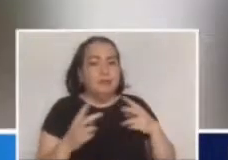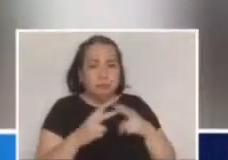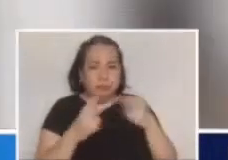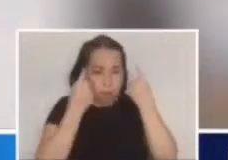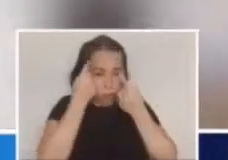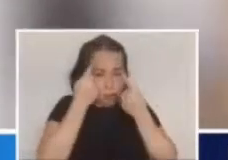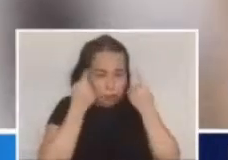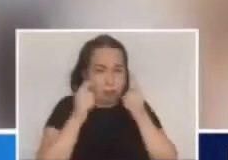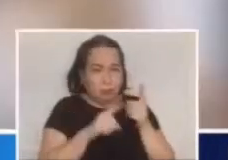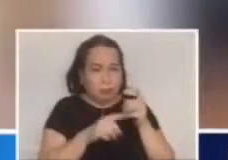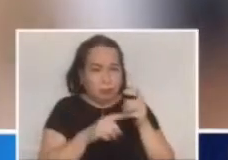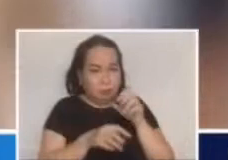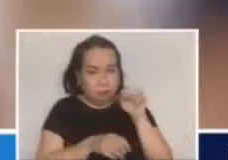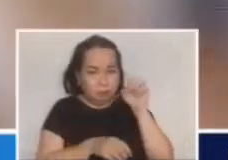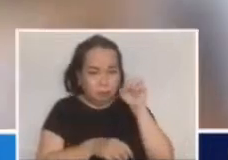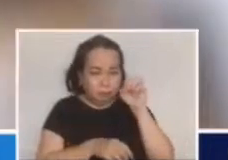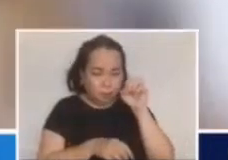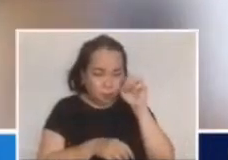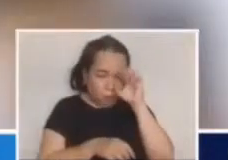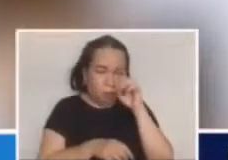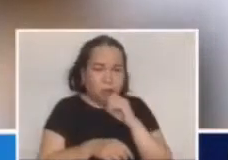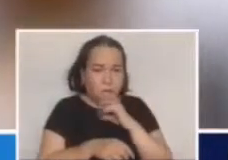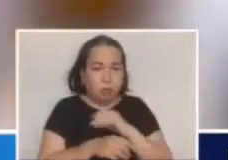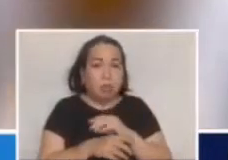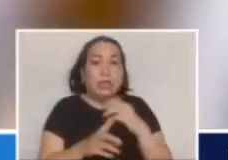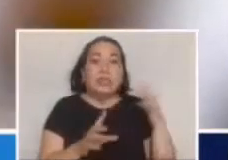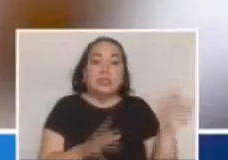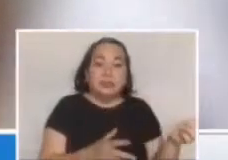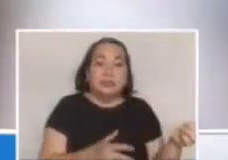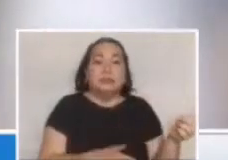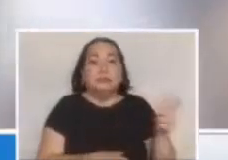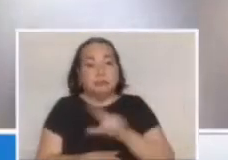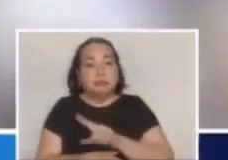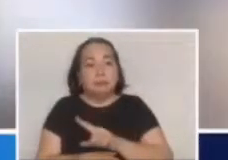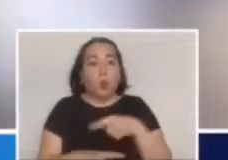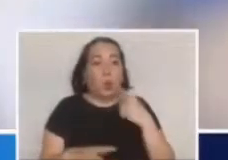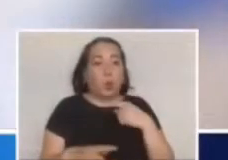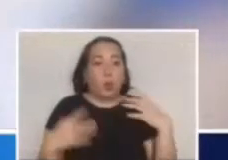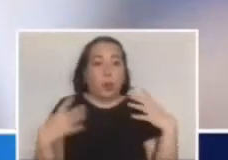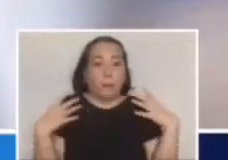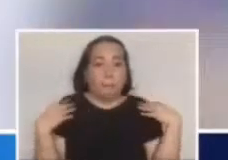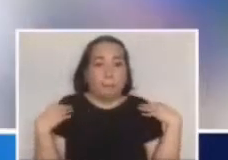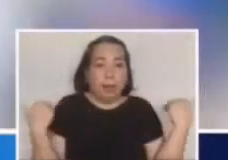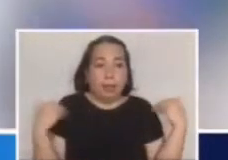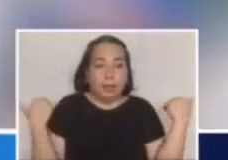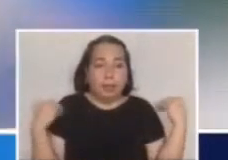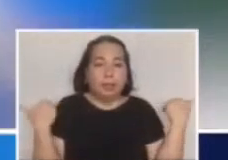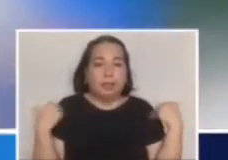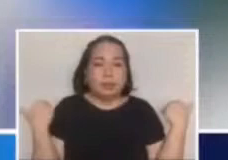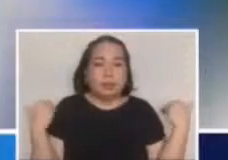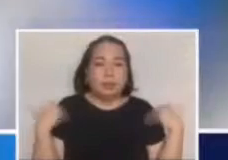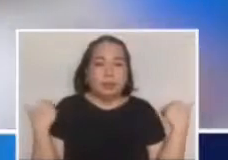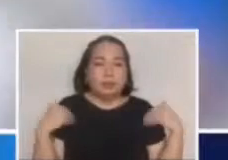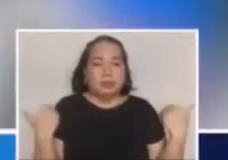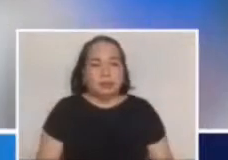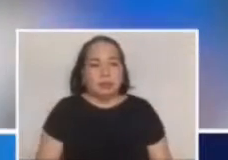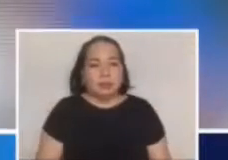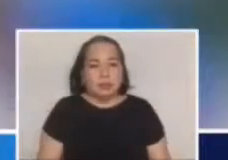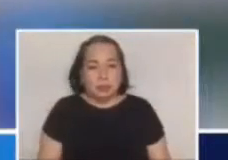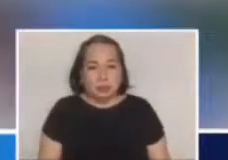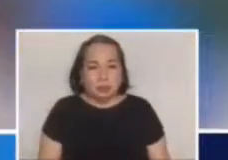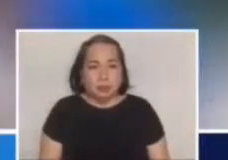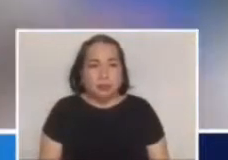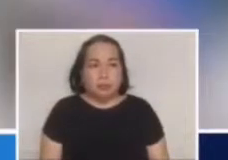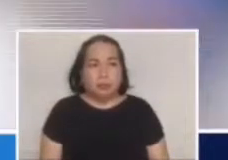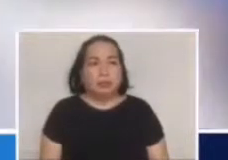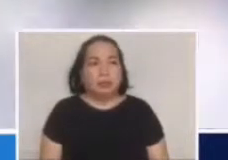Masama cycle makeup po ng mga senior citizens at ng mga youth, mga members po ng youth